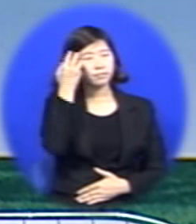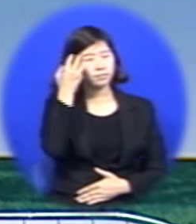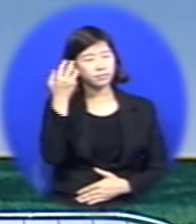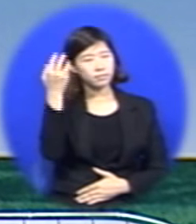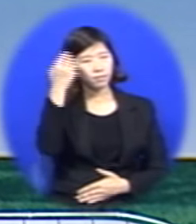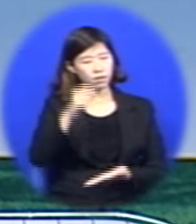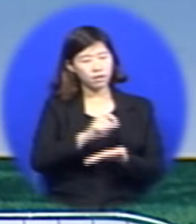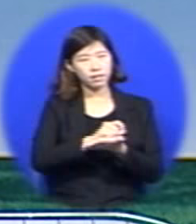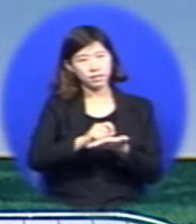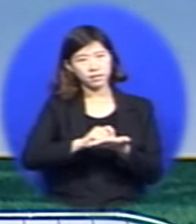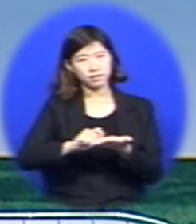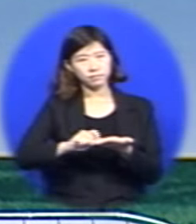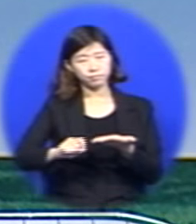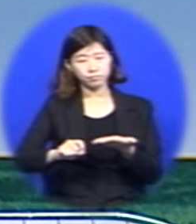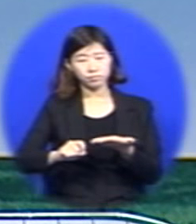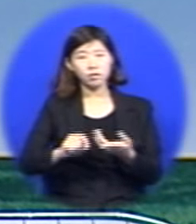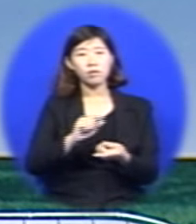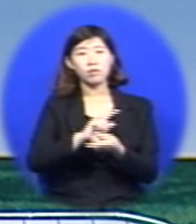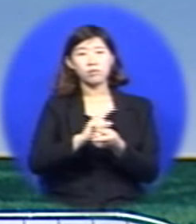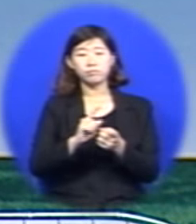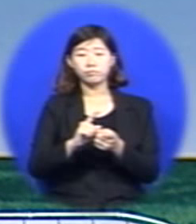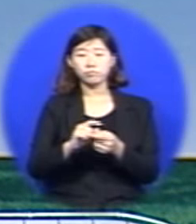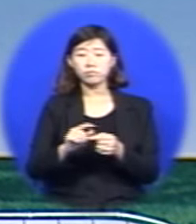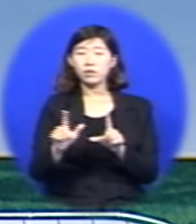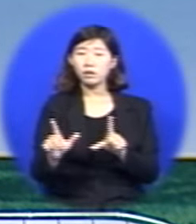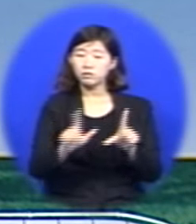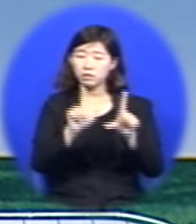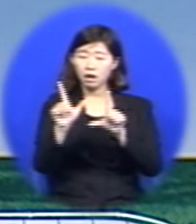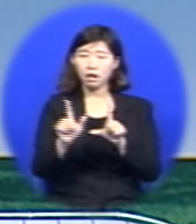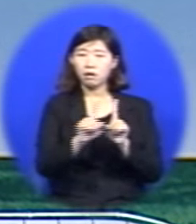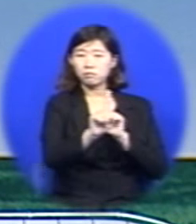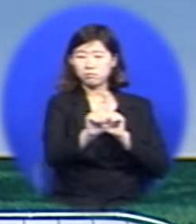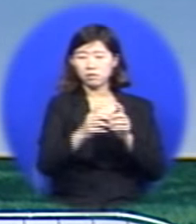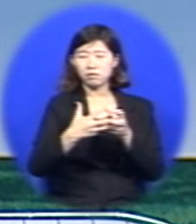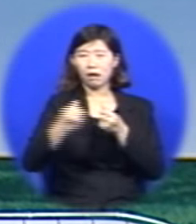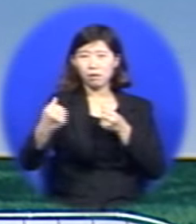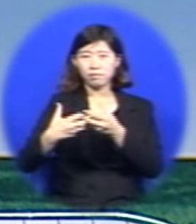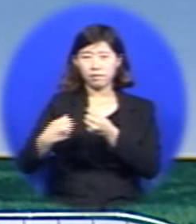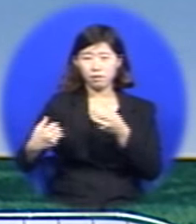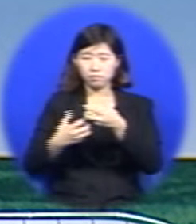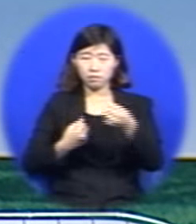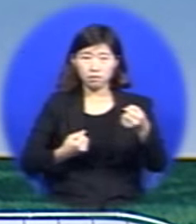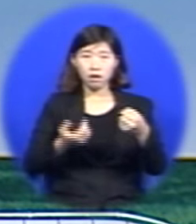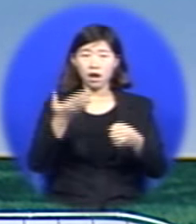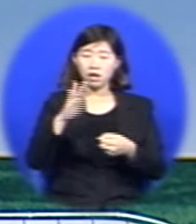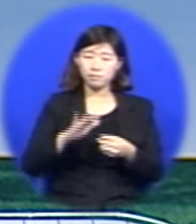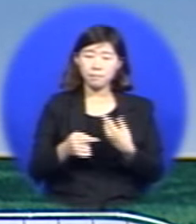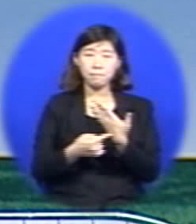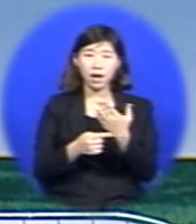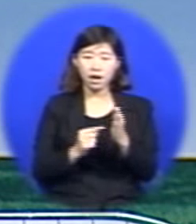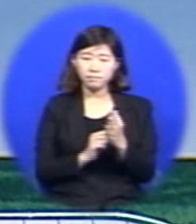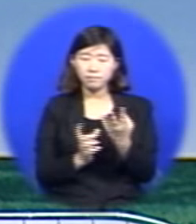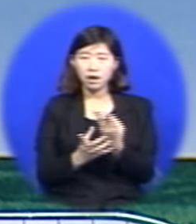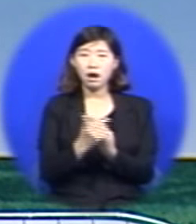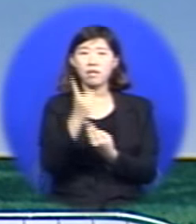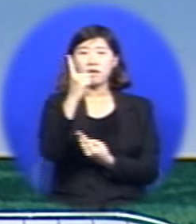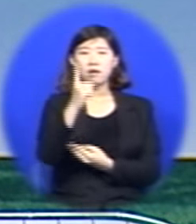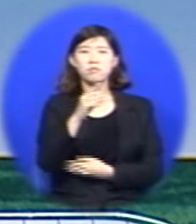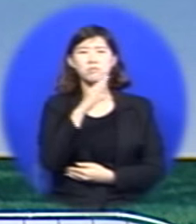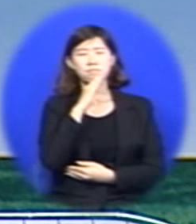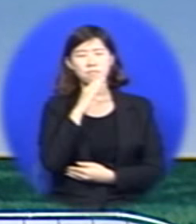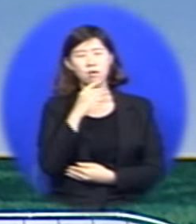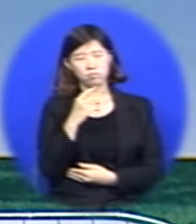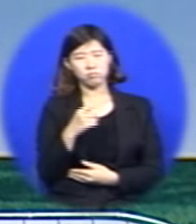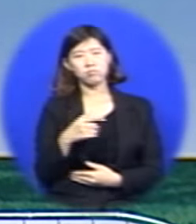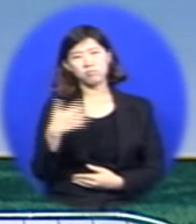거죠. 각각 떨어져 살아도 마음을 서로 나누면 이건 기가 막힌 공동체입니다. 저는 어제 설교